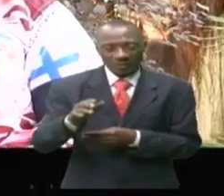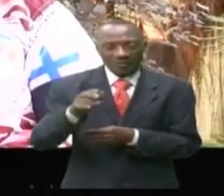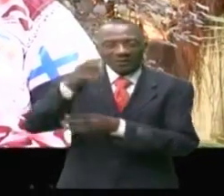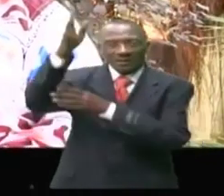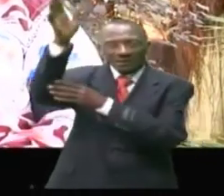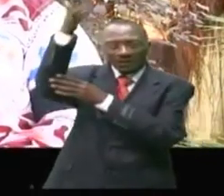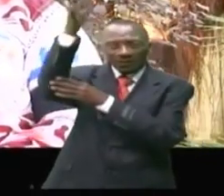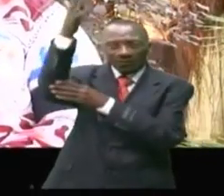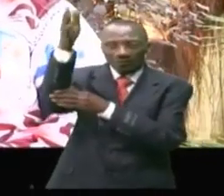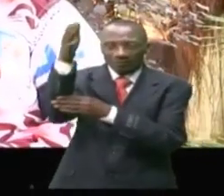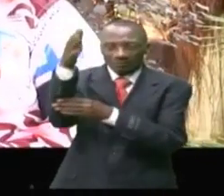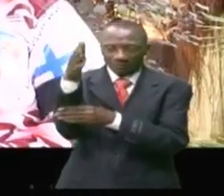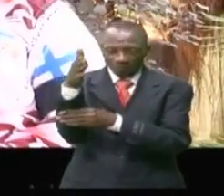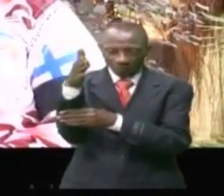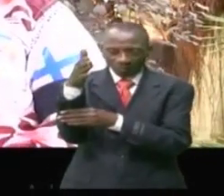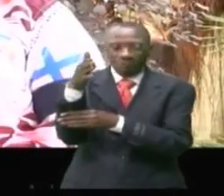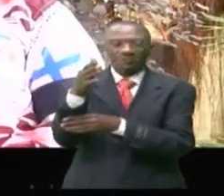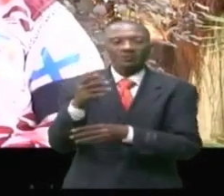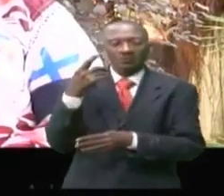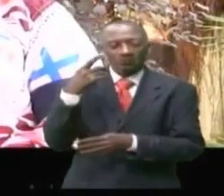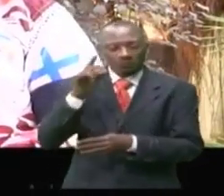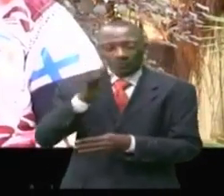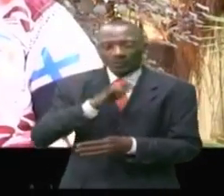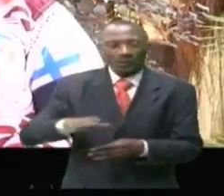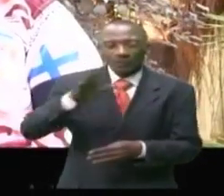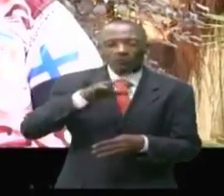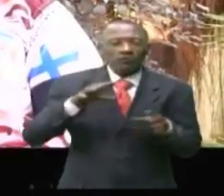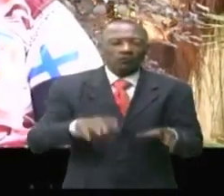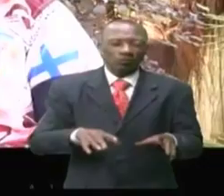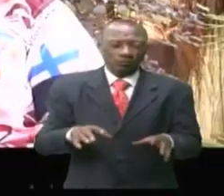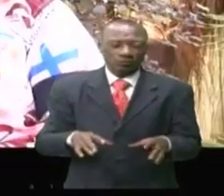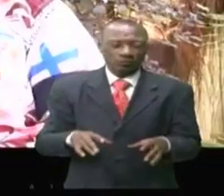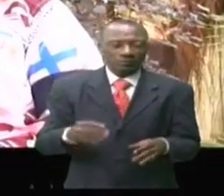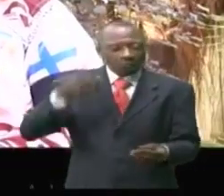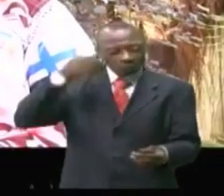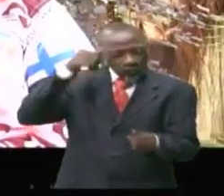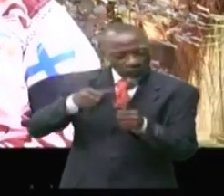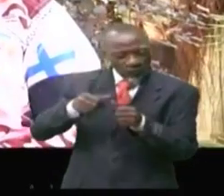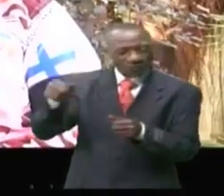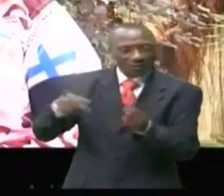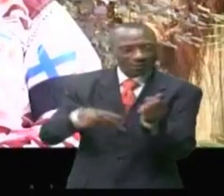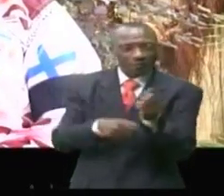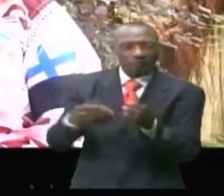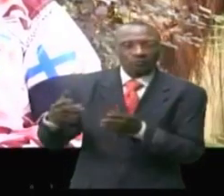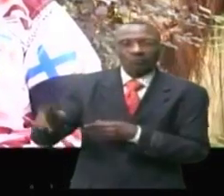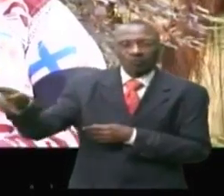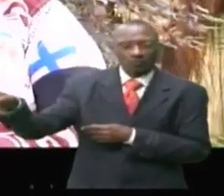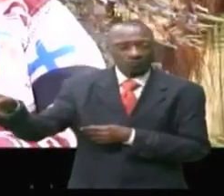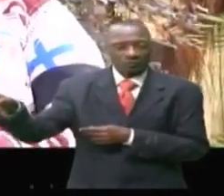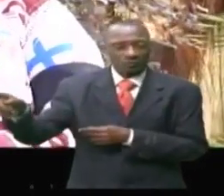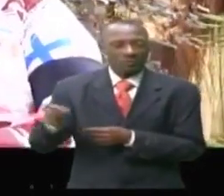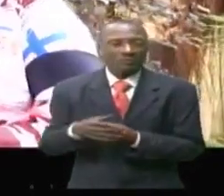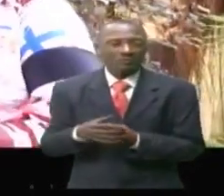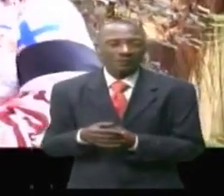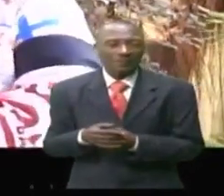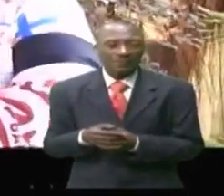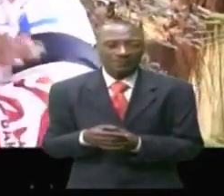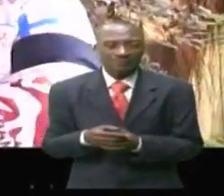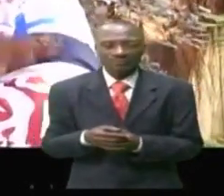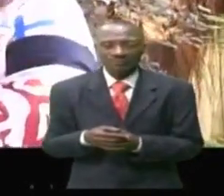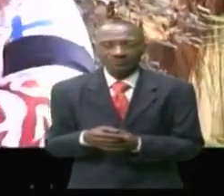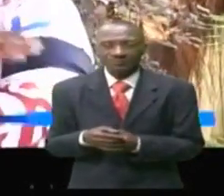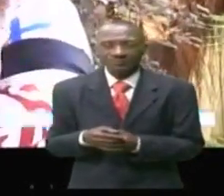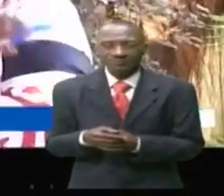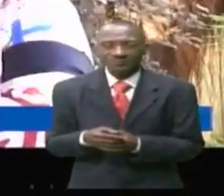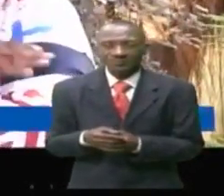grande marche blanche pacifique. L'APTM invite les patriotes congolais à porter un